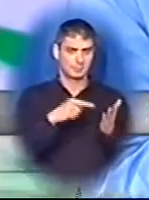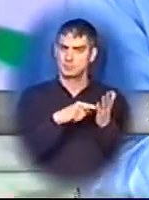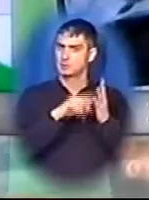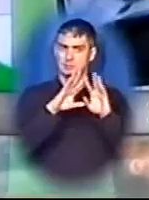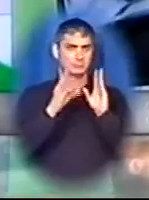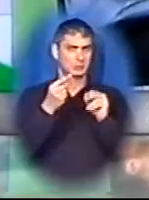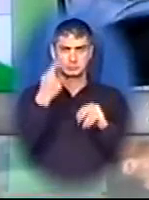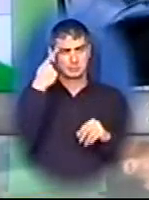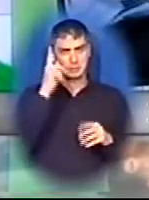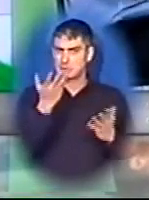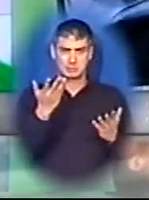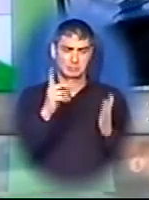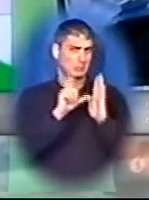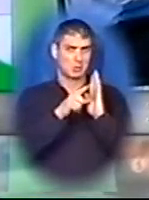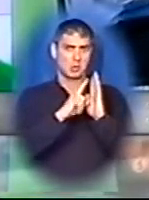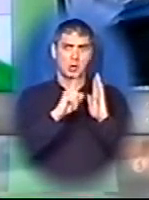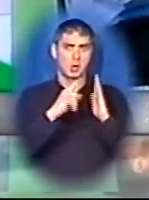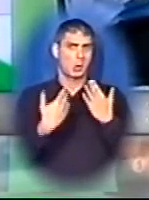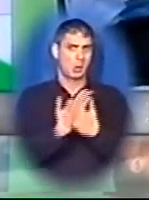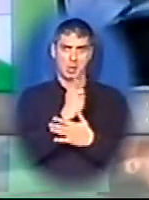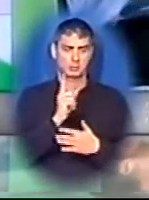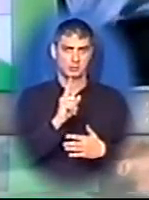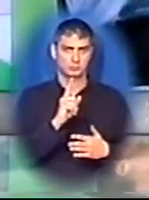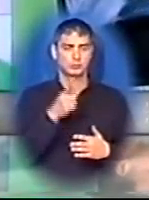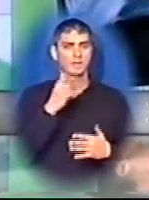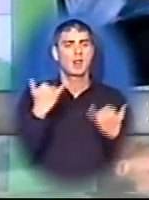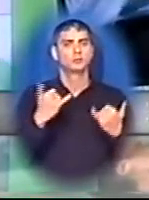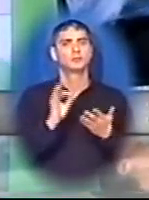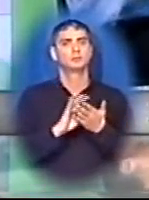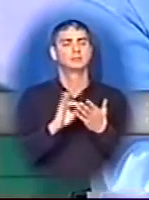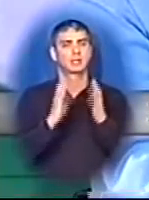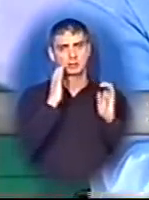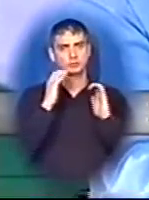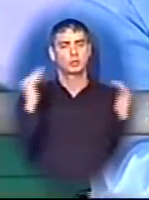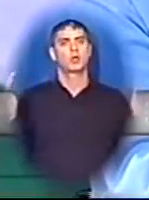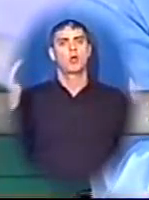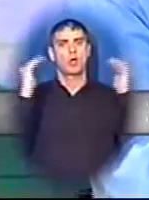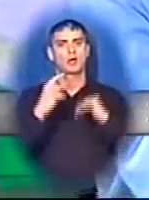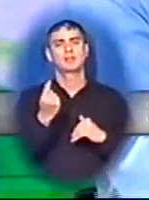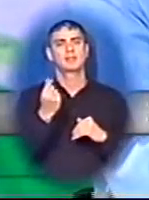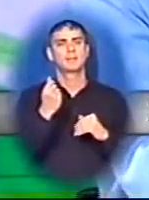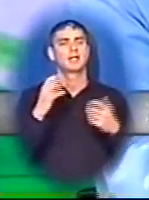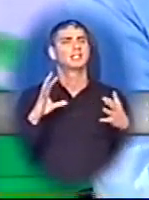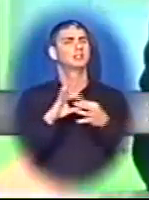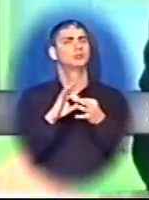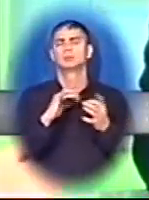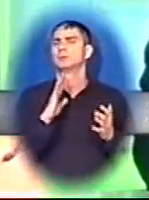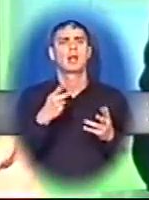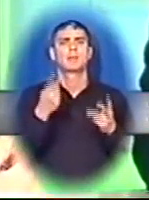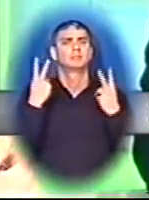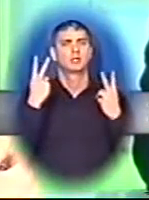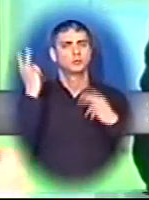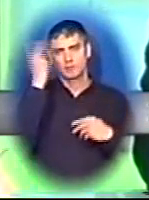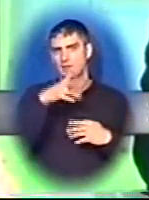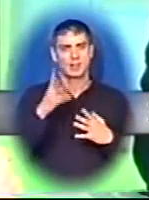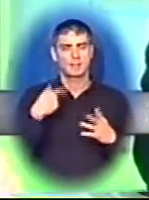הכל מדובר בפטנט, מבחינה טכנולוגית, לא בפטנט חדש. נכון. אבל עכשיו משרד התקשורת הוריד את דמי הקישוריות. נכון. מה זה דמי קישוריות ולמה זה חשוב